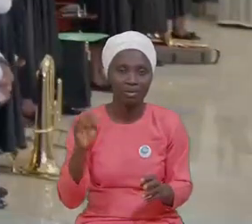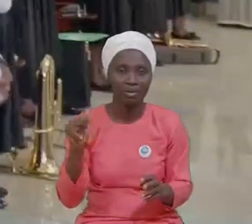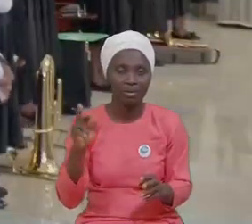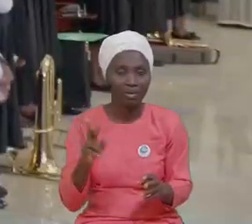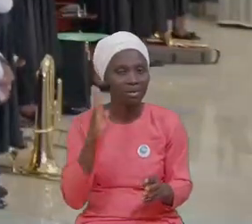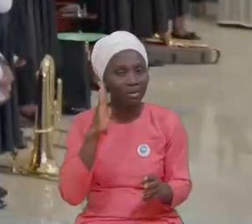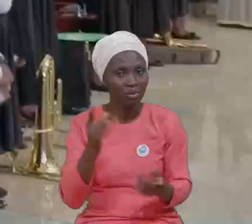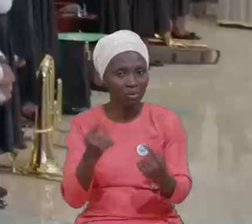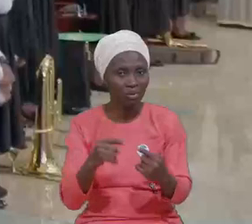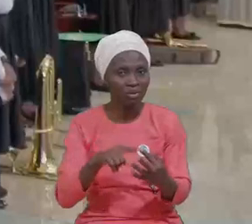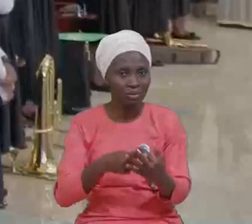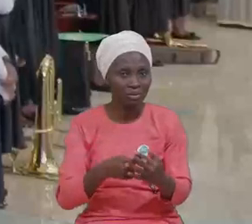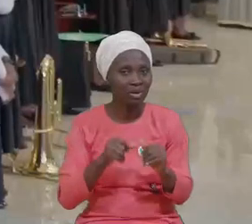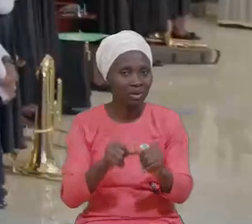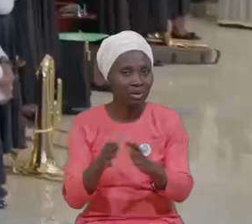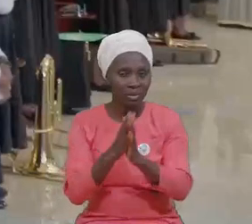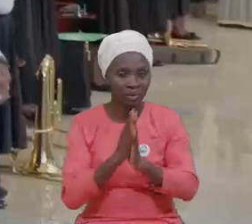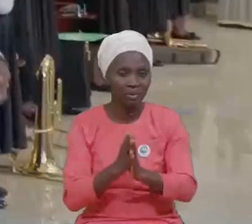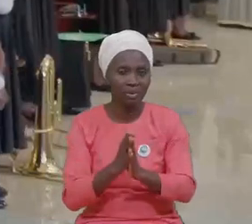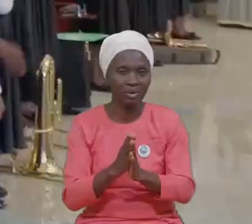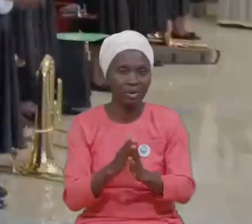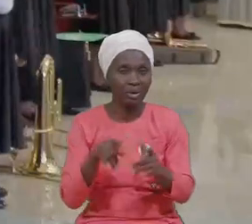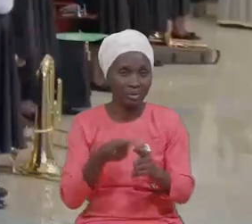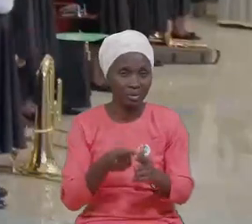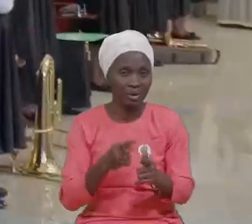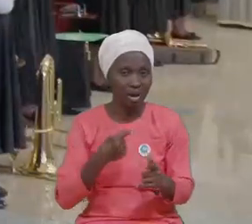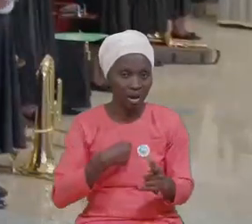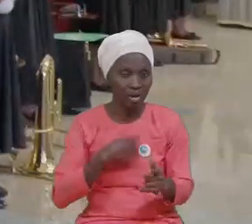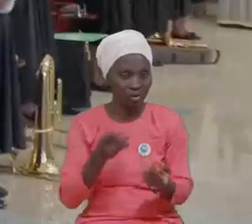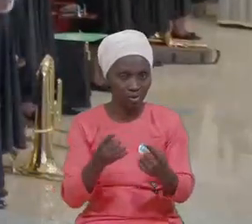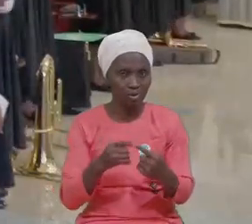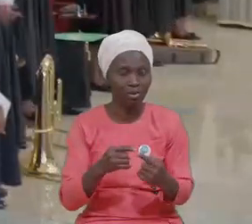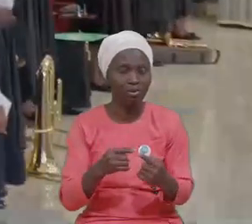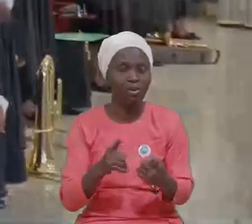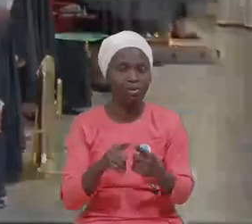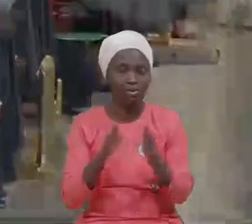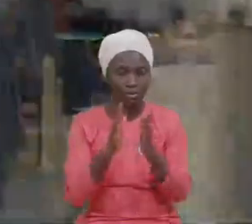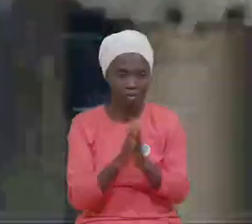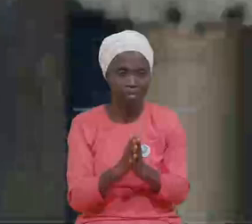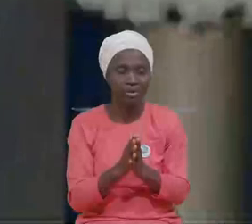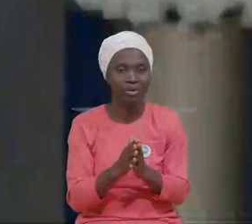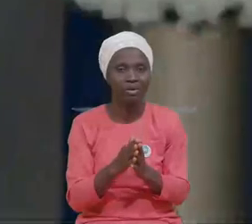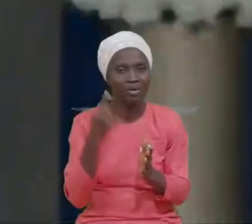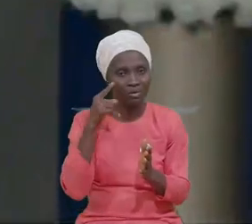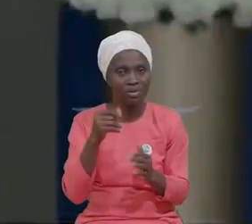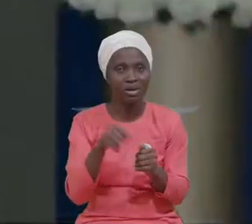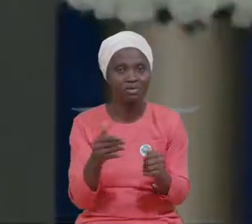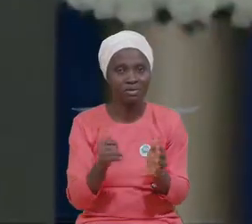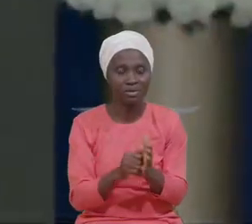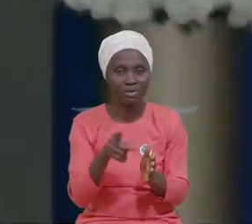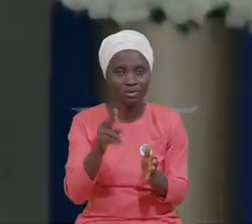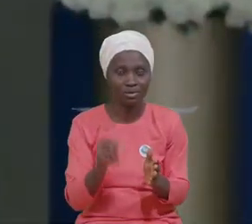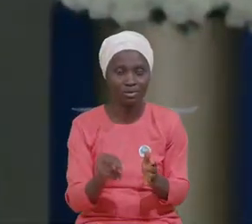Et je reviendrai maintenant. Et tout ce dont vous avez besoin, vous se lever et briller,